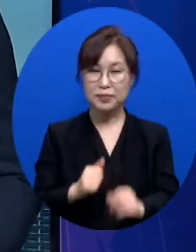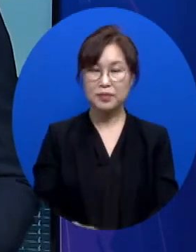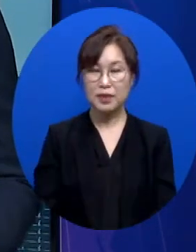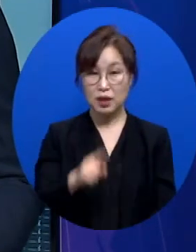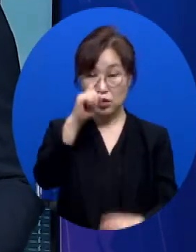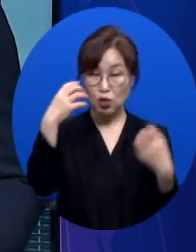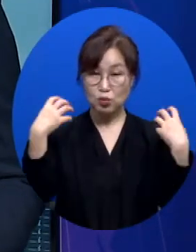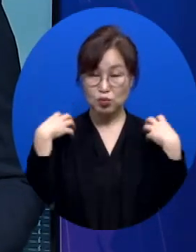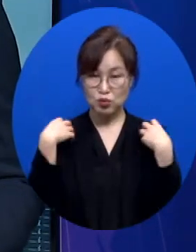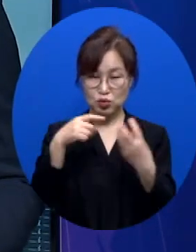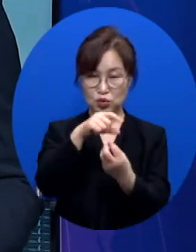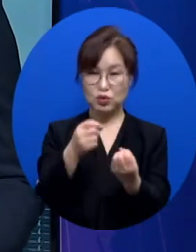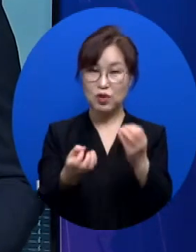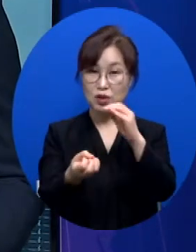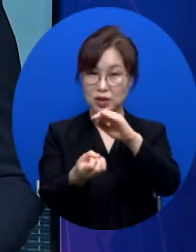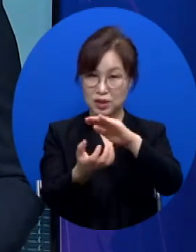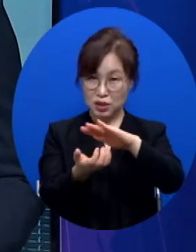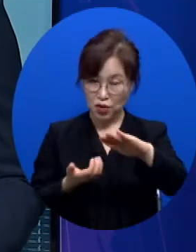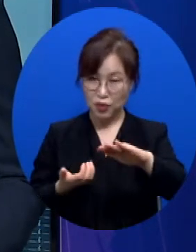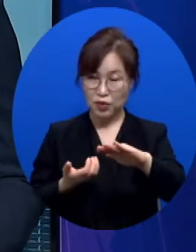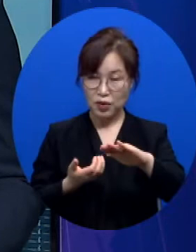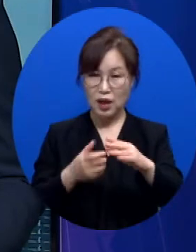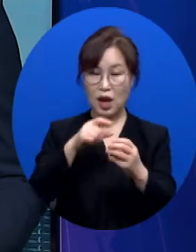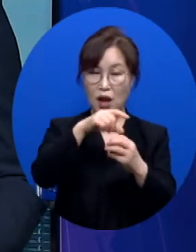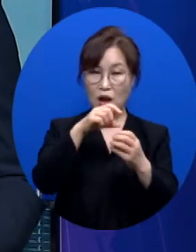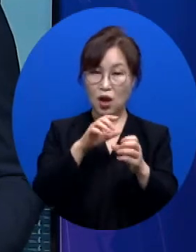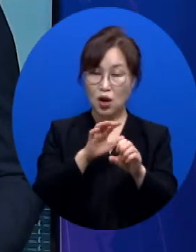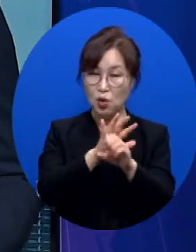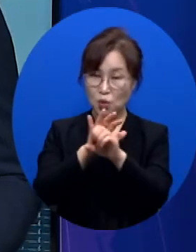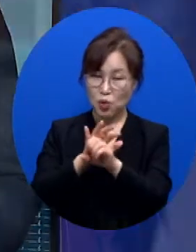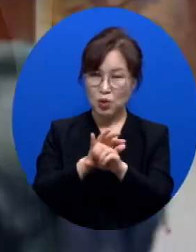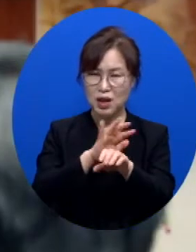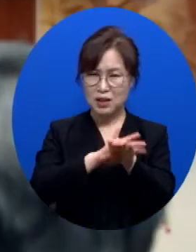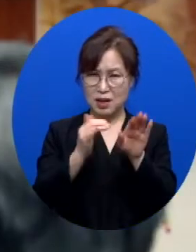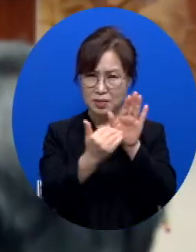정부가 추석 전에 코로나 상황을 반전시켜야 한다고 강조했습니다.